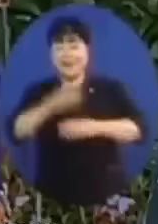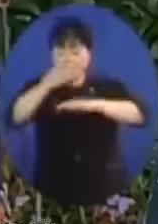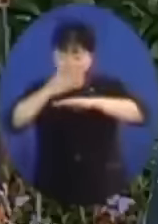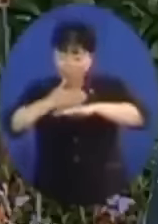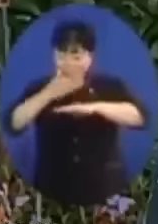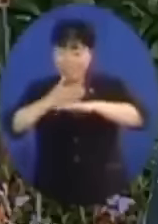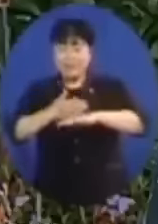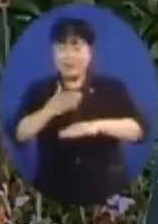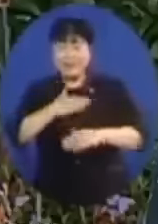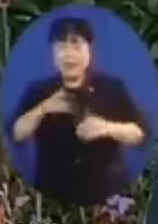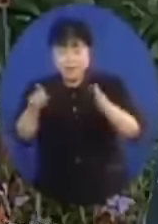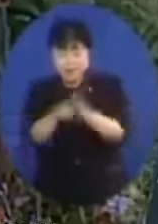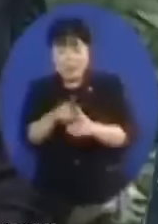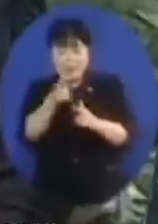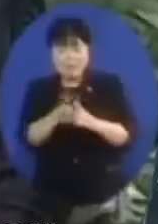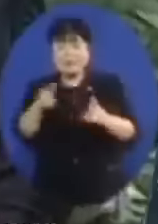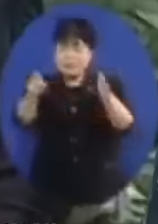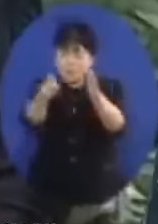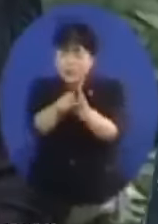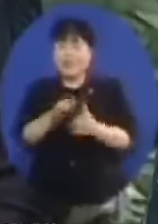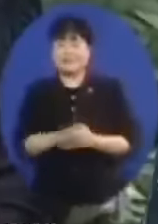고맙습니까? 날 믿어라.